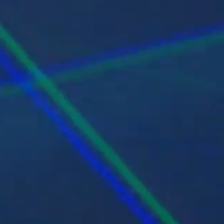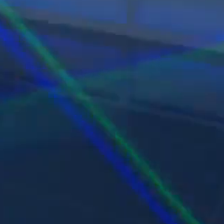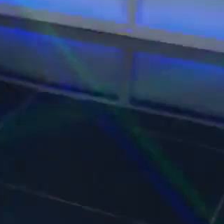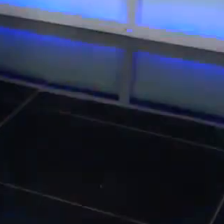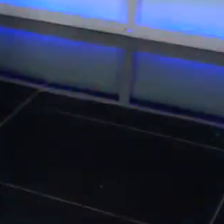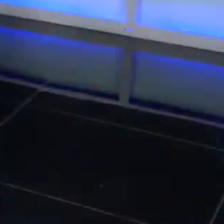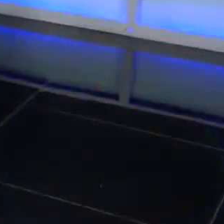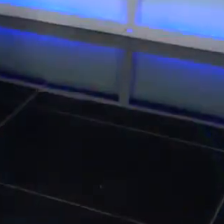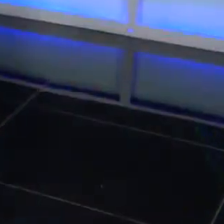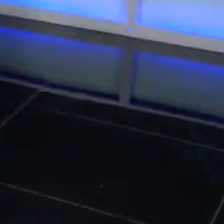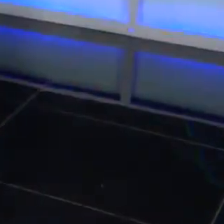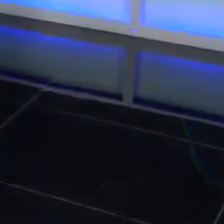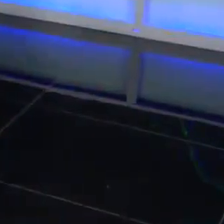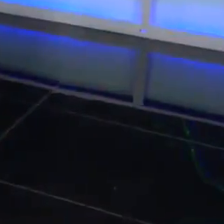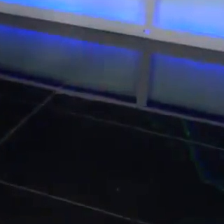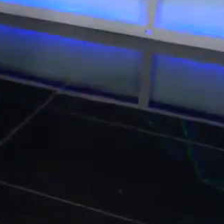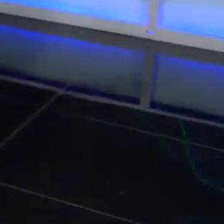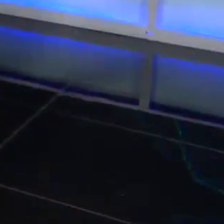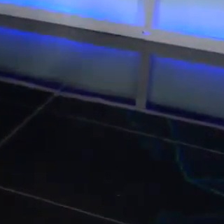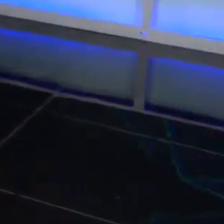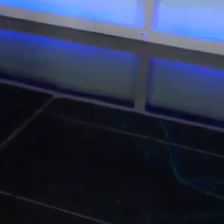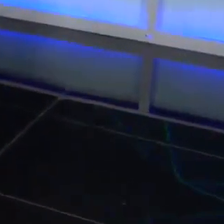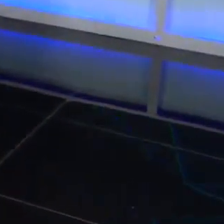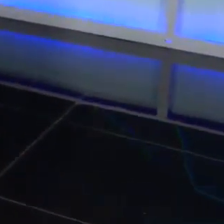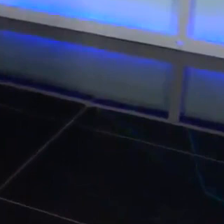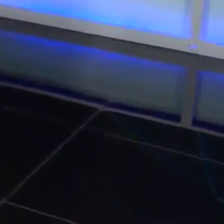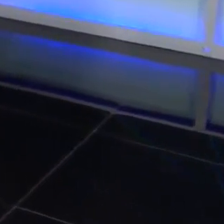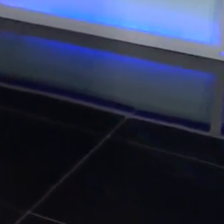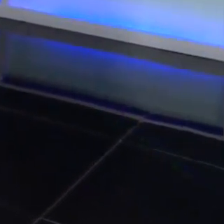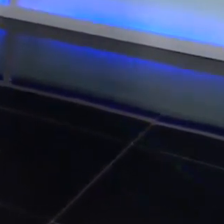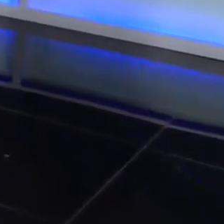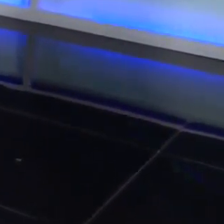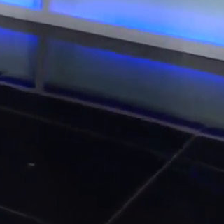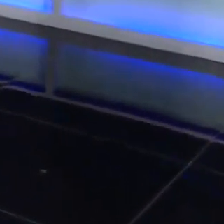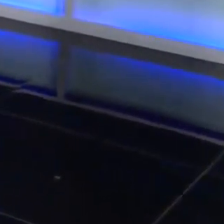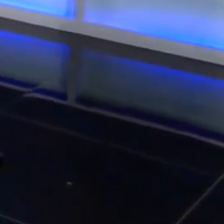Quand tu l'as, elle a, elle l'a.